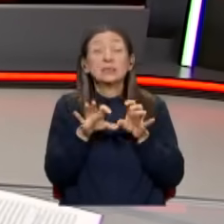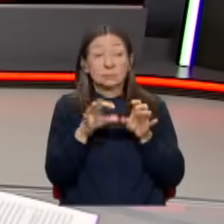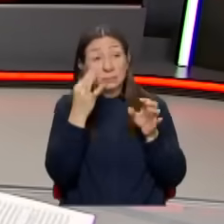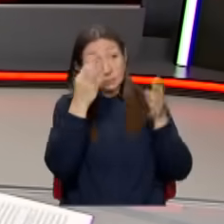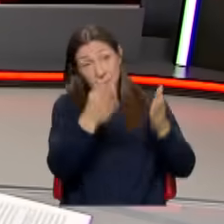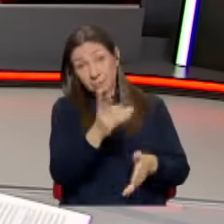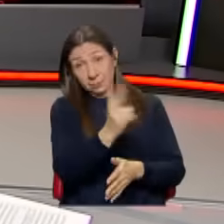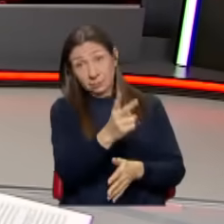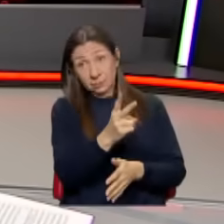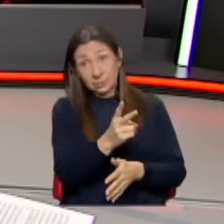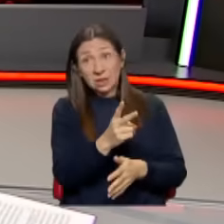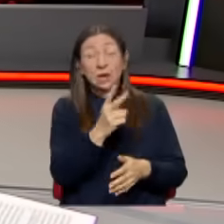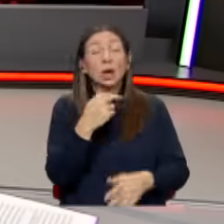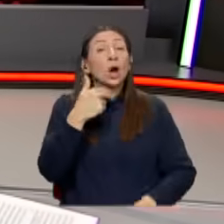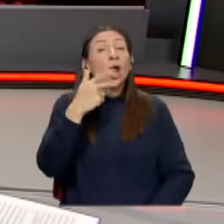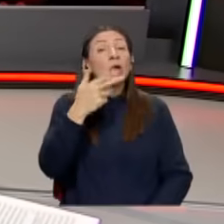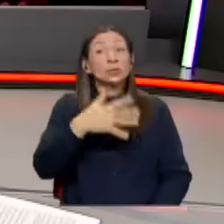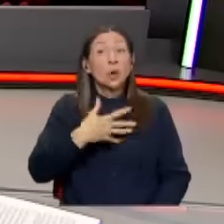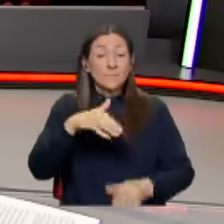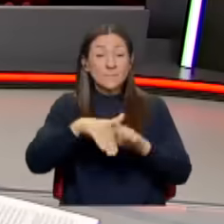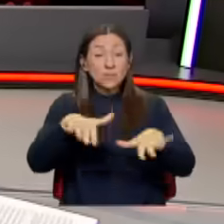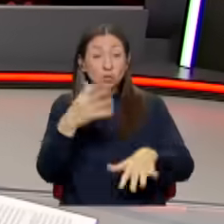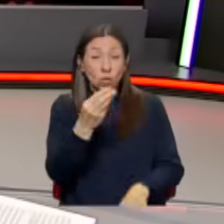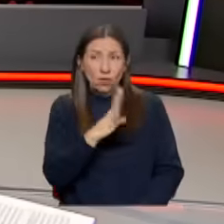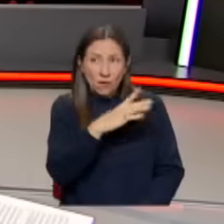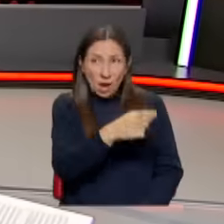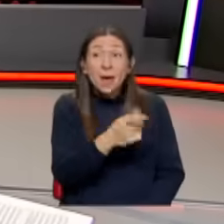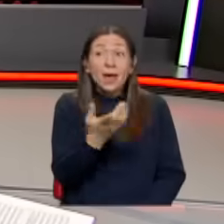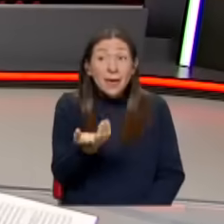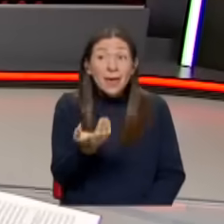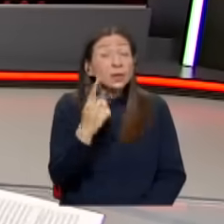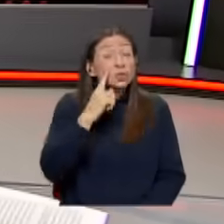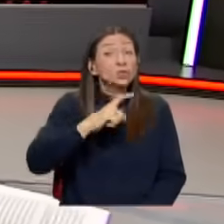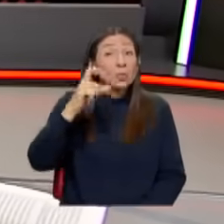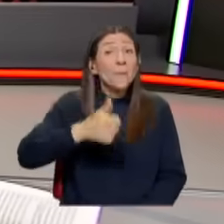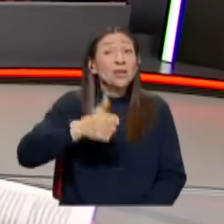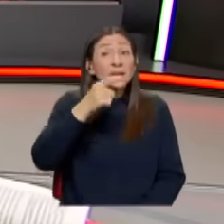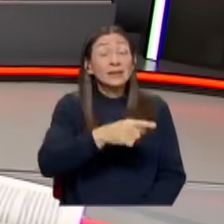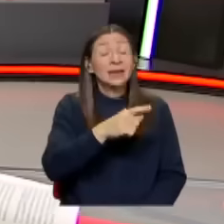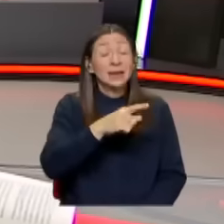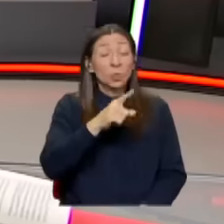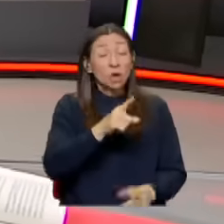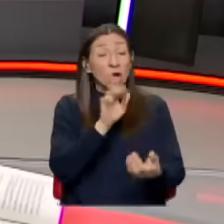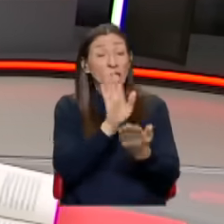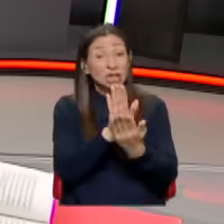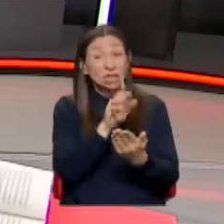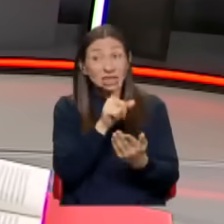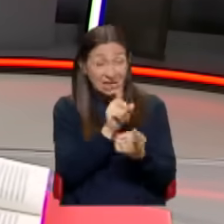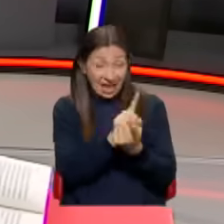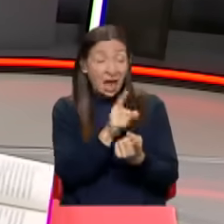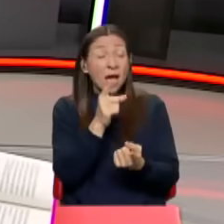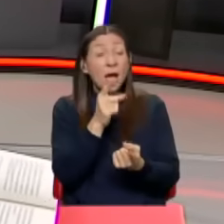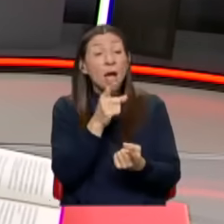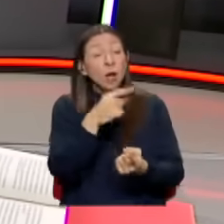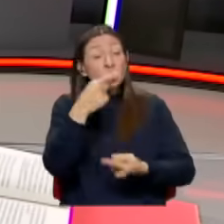fiilen. İki dudağın arasında diyoruz, meclise çoğunluğu var. E peki Cumhurbaşkanlığı bunun karşılığında